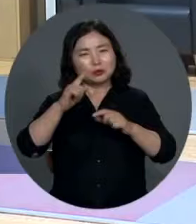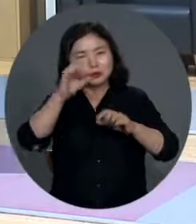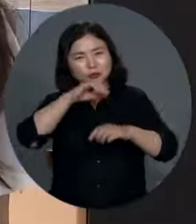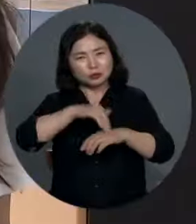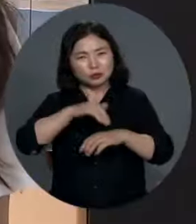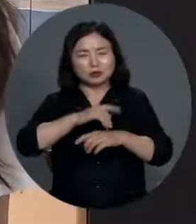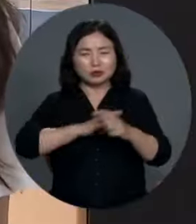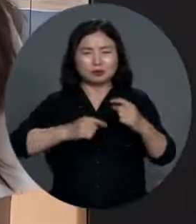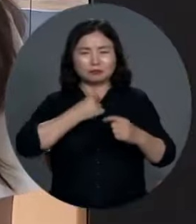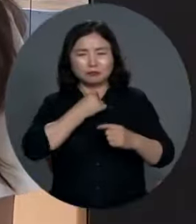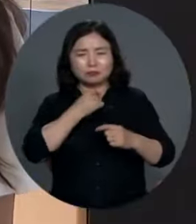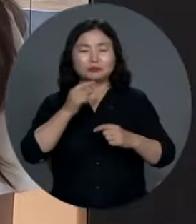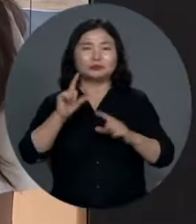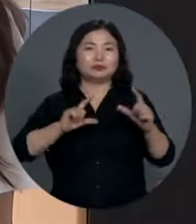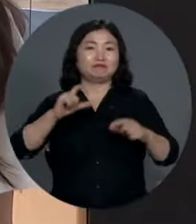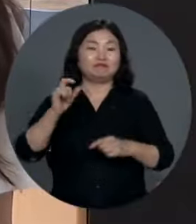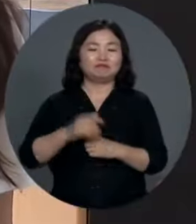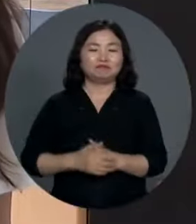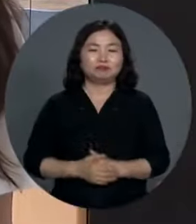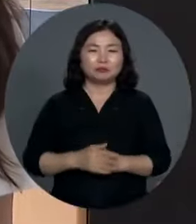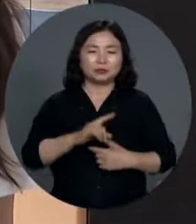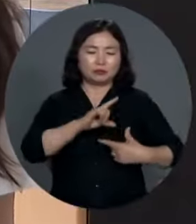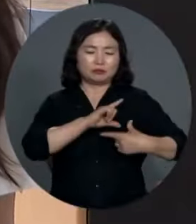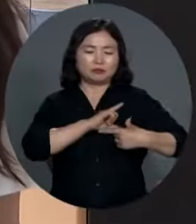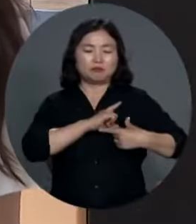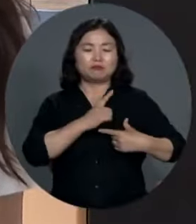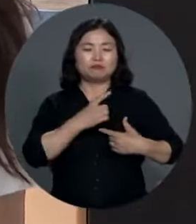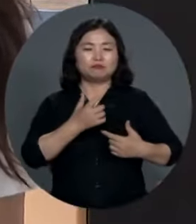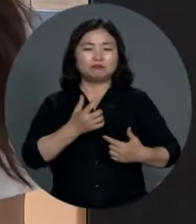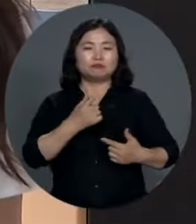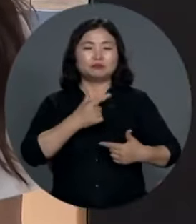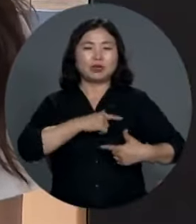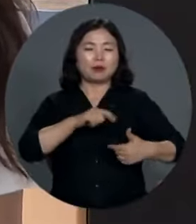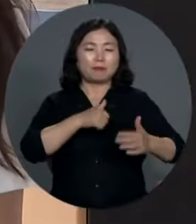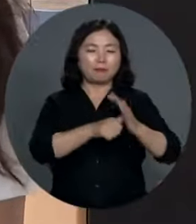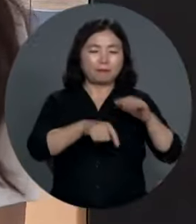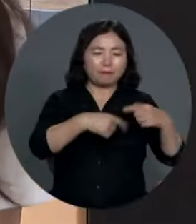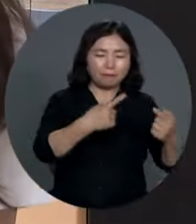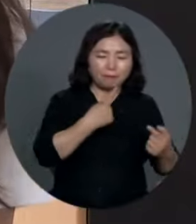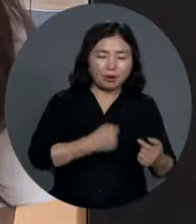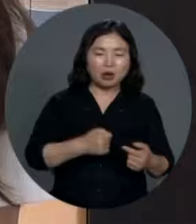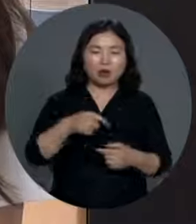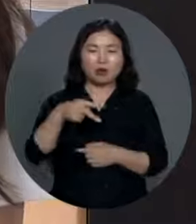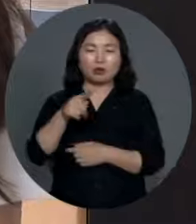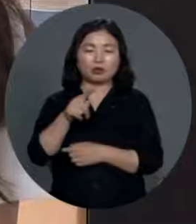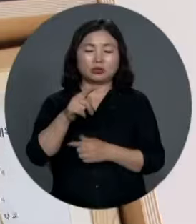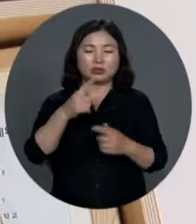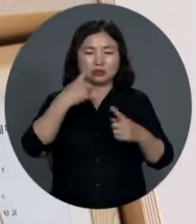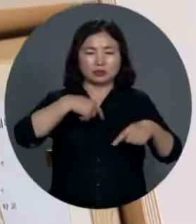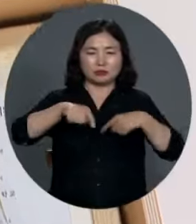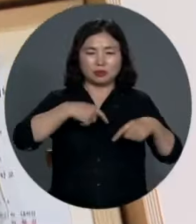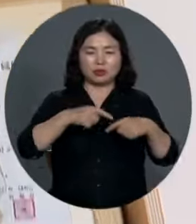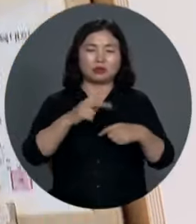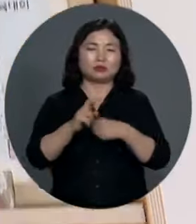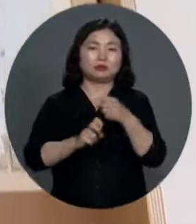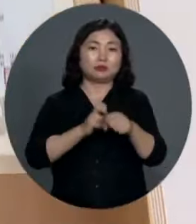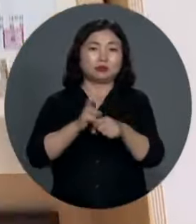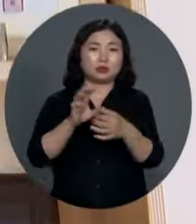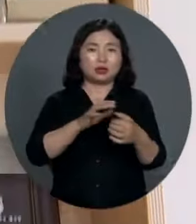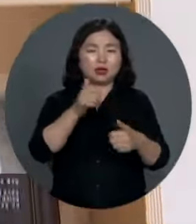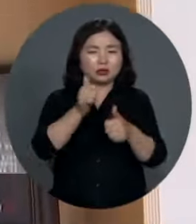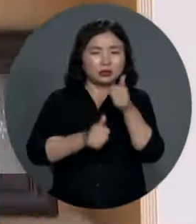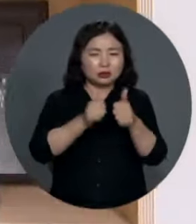강해졌습니다. 역시 태극마크를 달았던 이승용 감독이 지휘봉을 잡은 지 20년. 각종